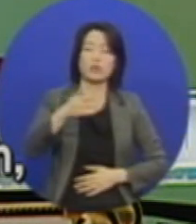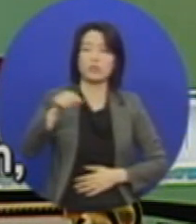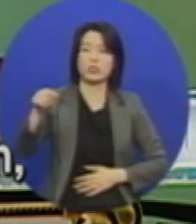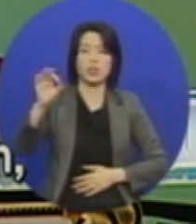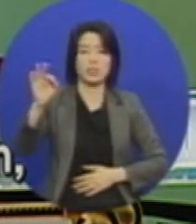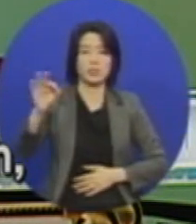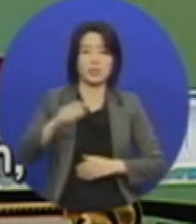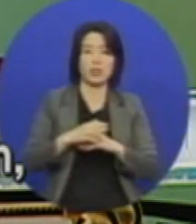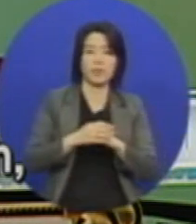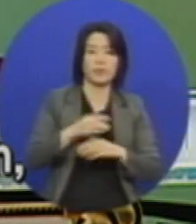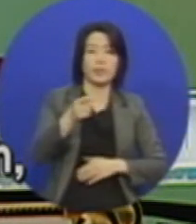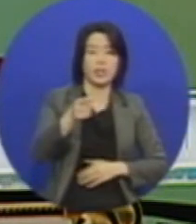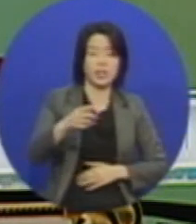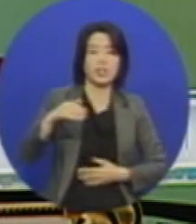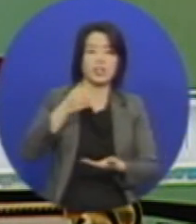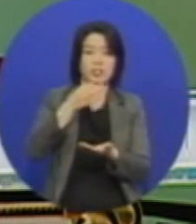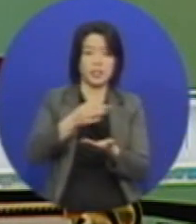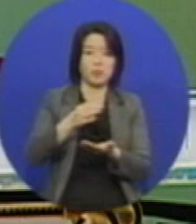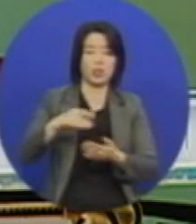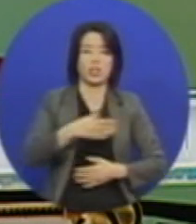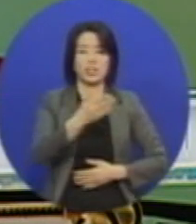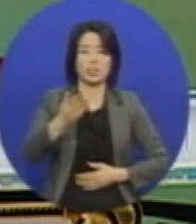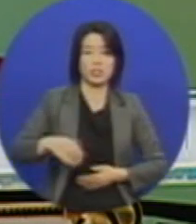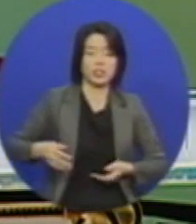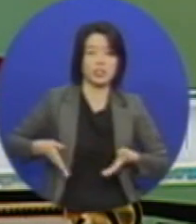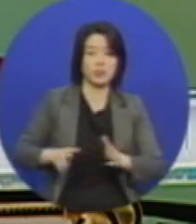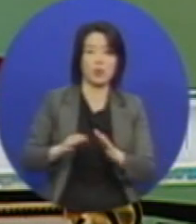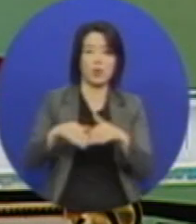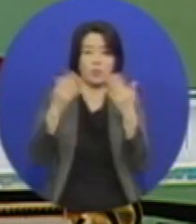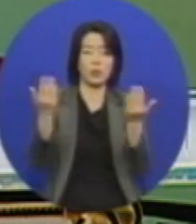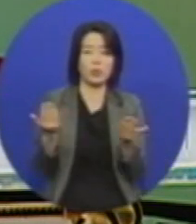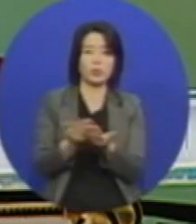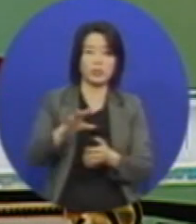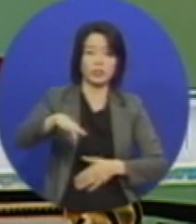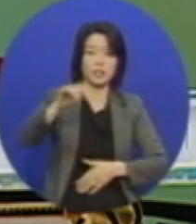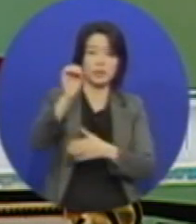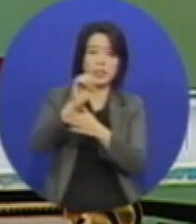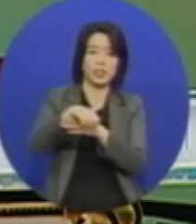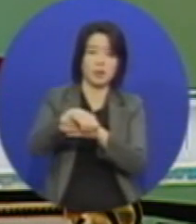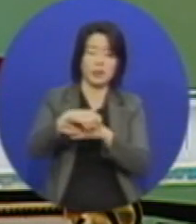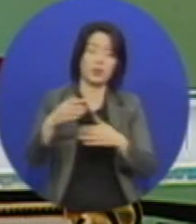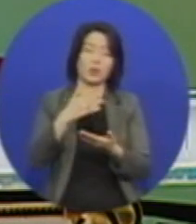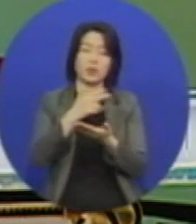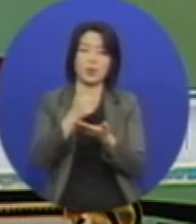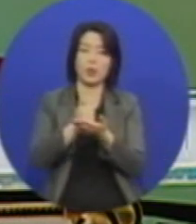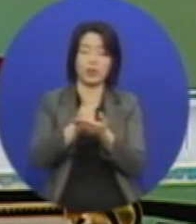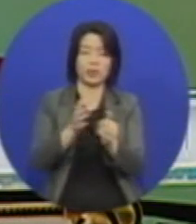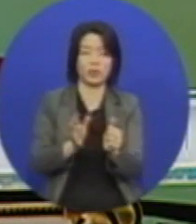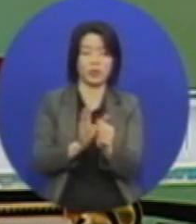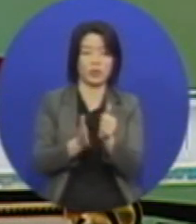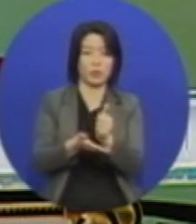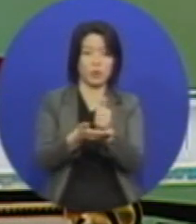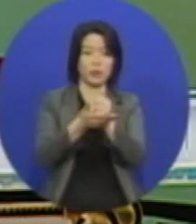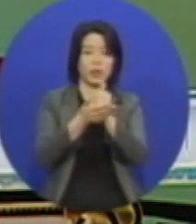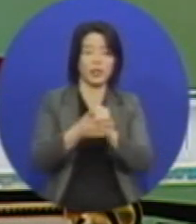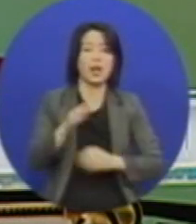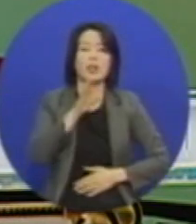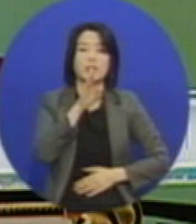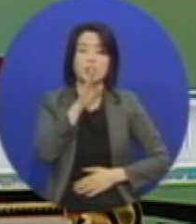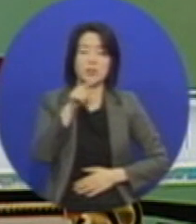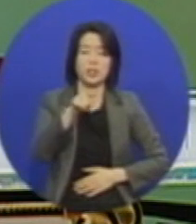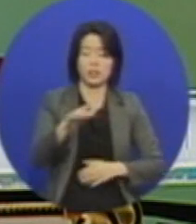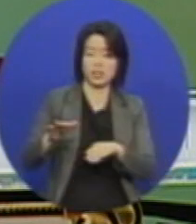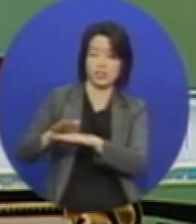내 재물과 내소사 물에 처음 익은 열매로 여호와를 공경하라 그리하면 네 창고가